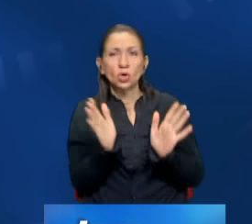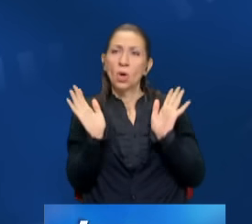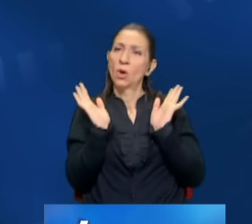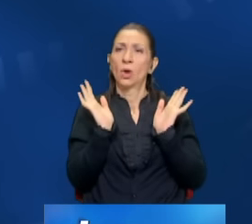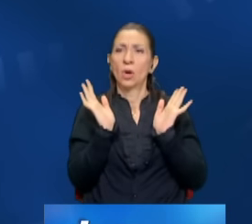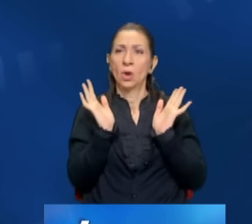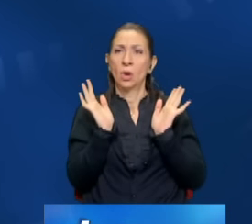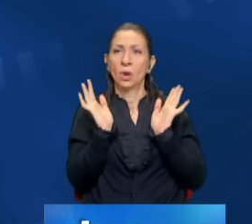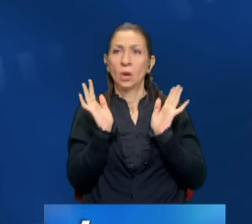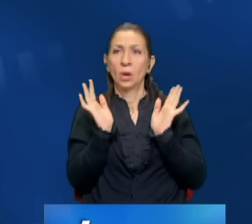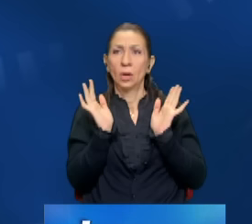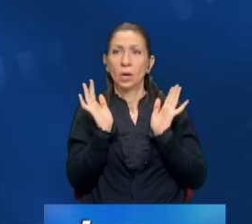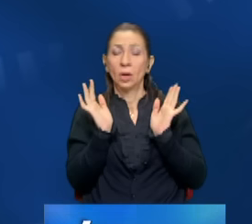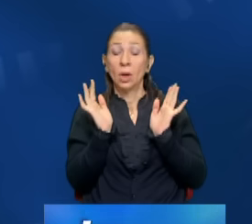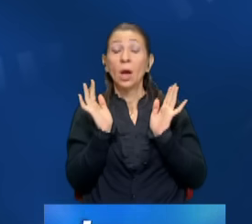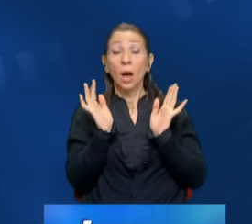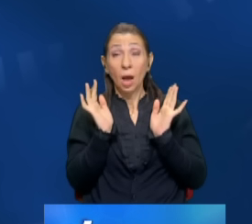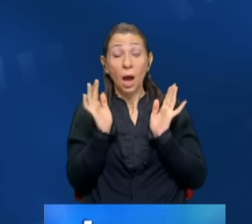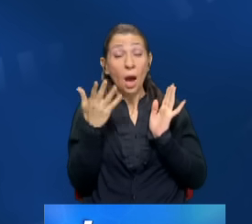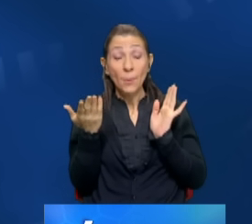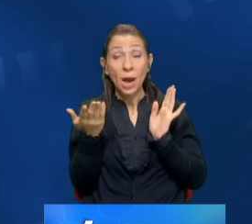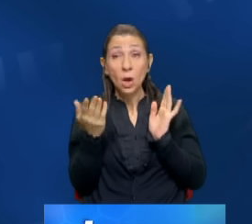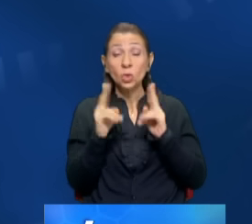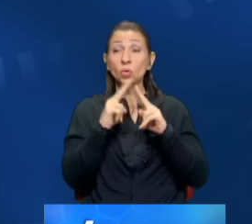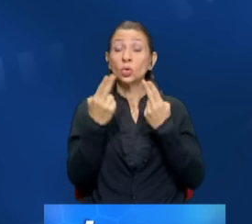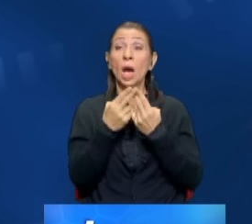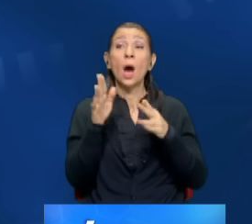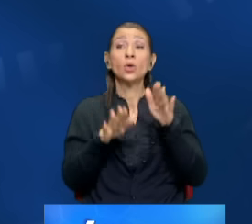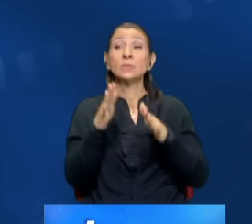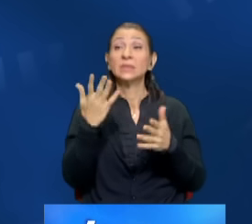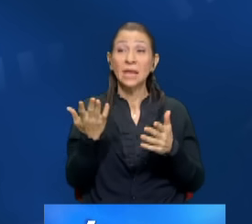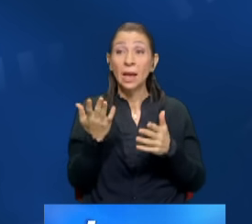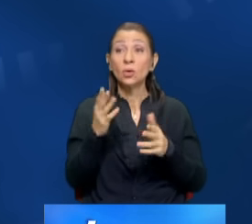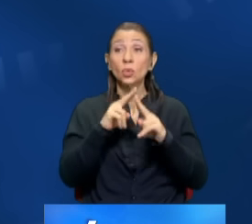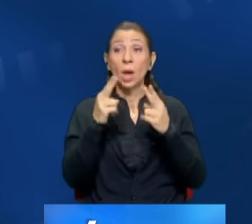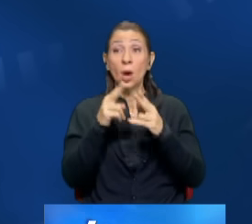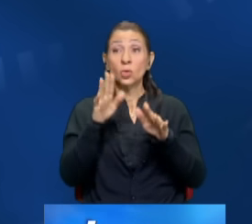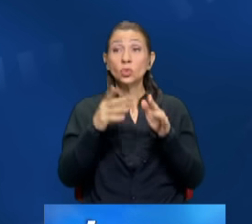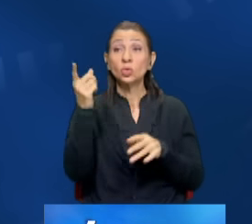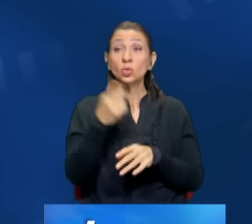içi hasılasının Türkiye emekliler için. Peki dünya ortalaması ne? Dünya ortalaması ise